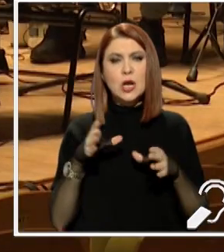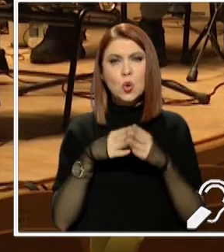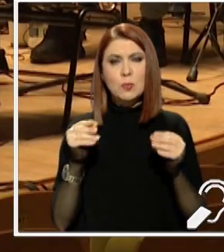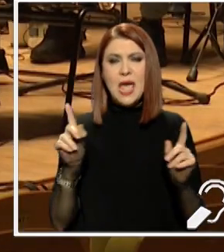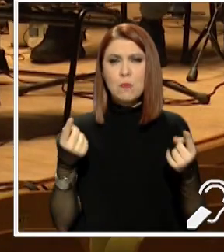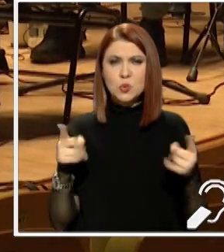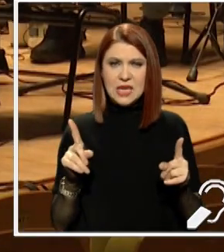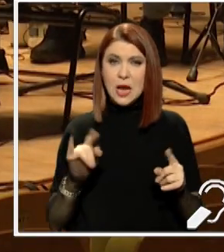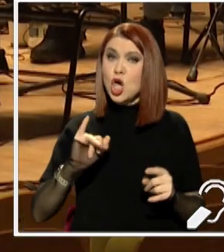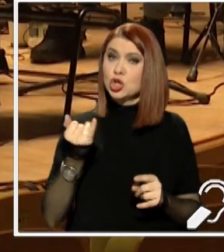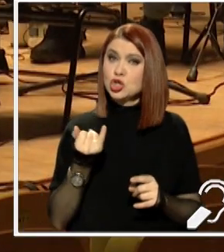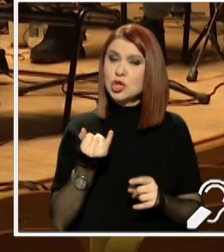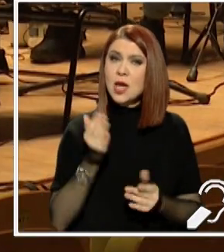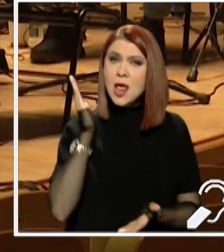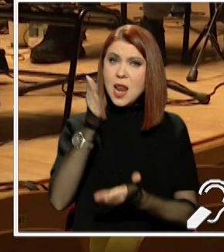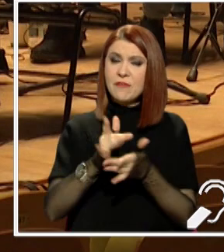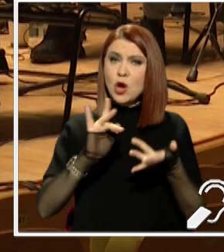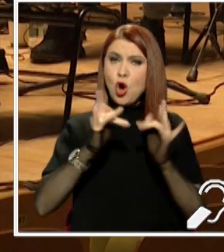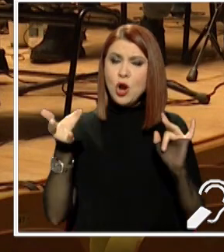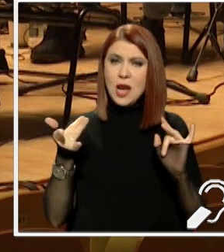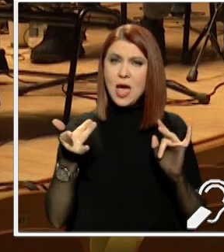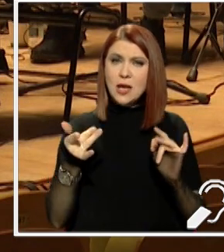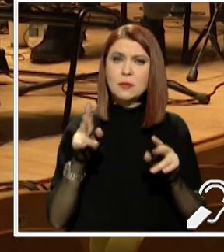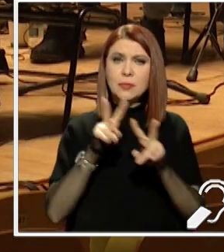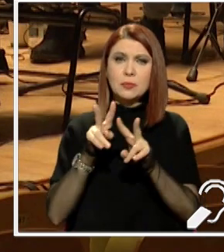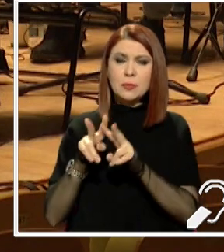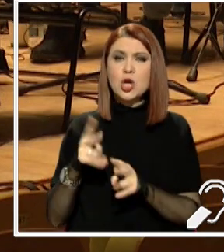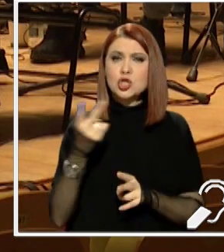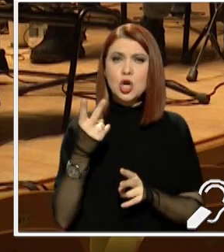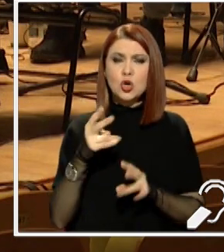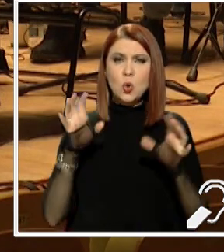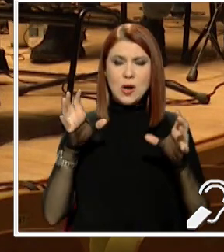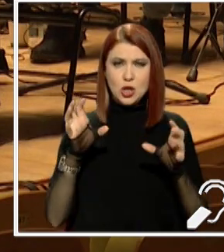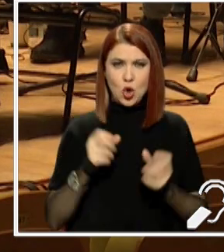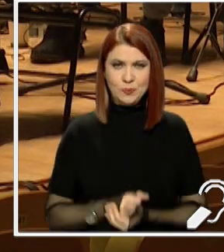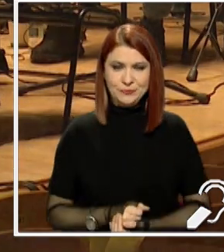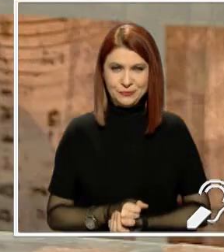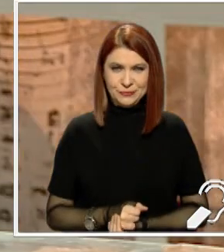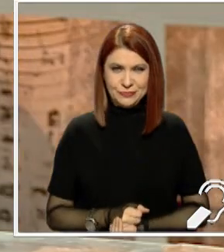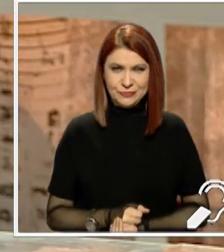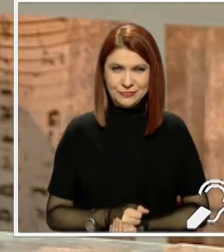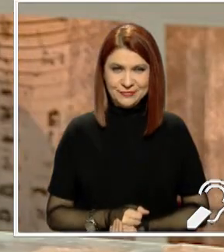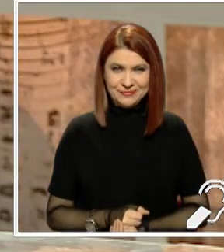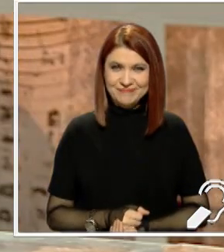România Muzical, dar și live online pe site-urile celor două posturi de radio.